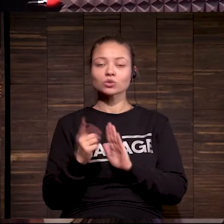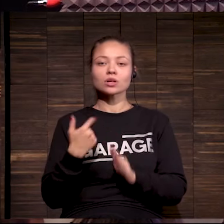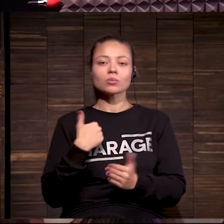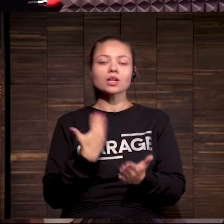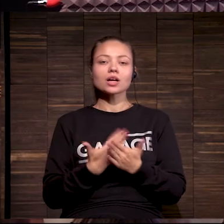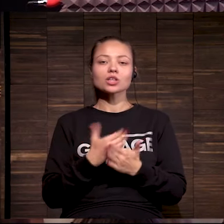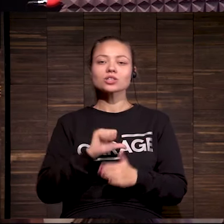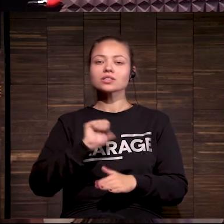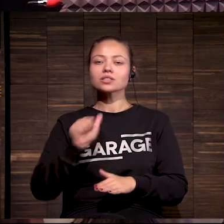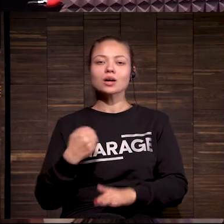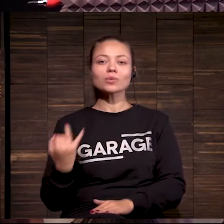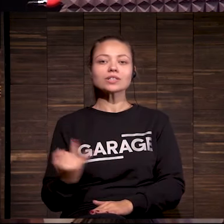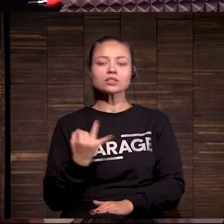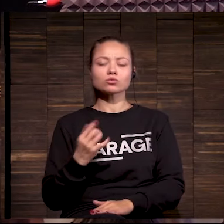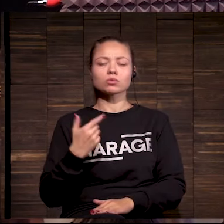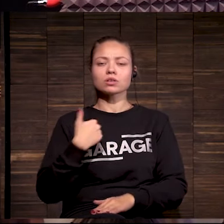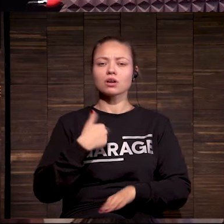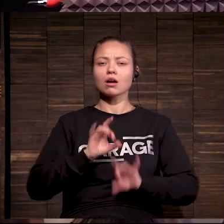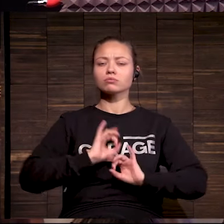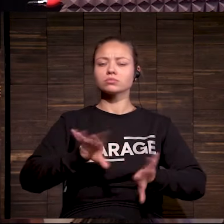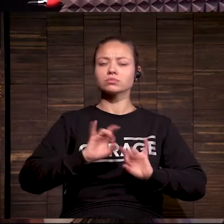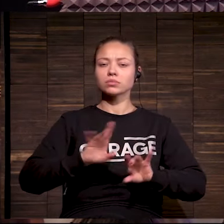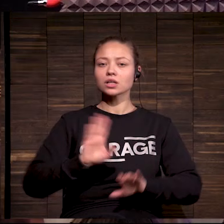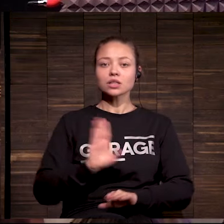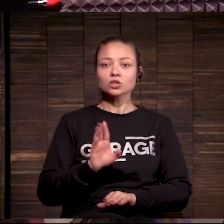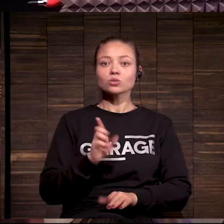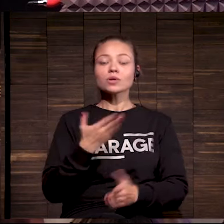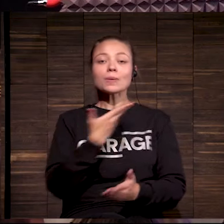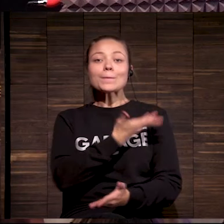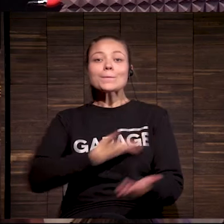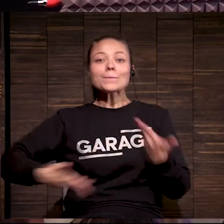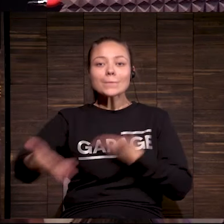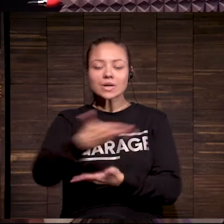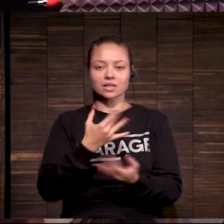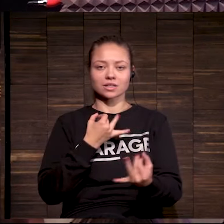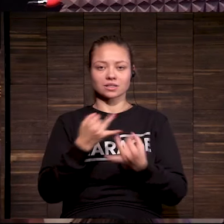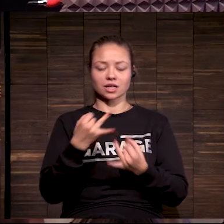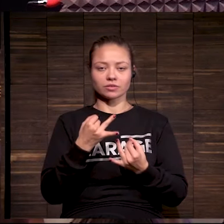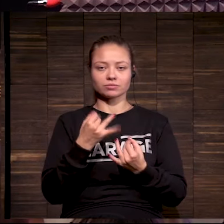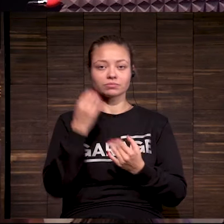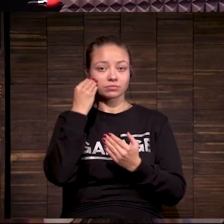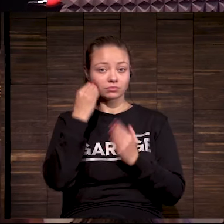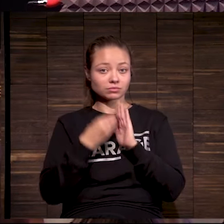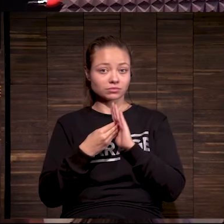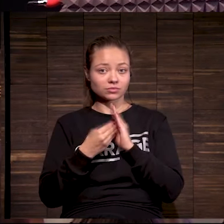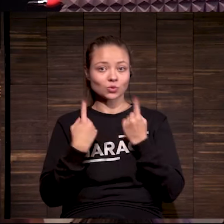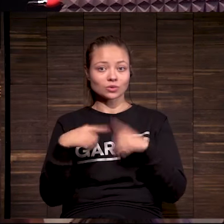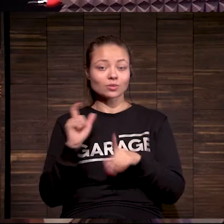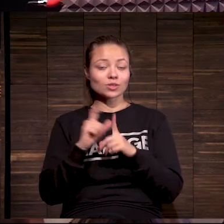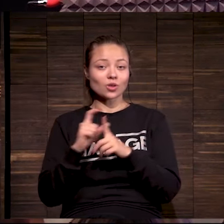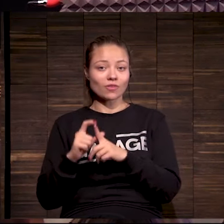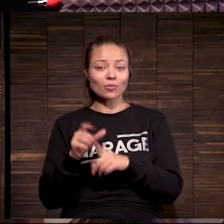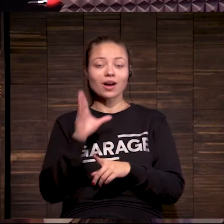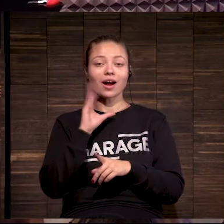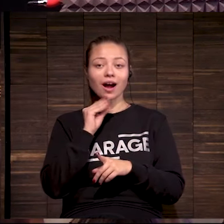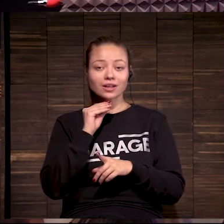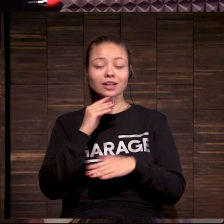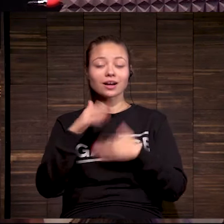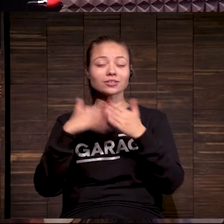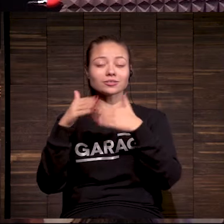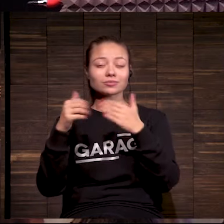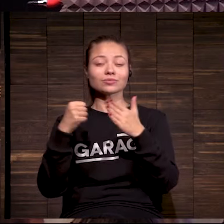кажется самое интересное это не чтобы я что-то говорил чтобы мы разговаривали иными словами когда дойдет